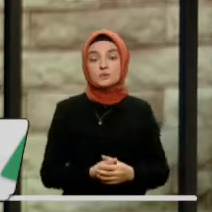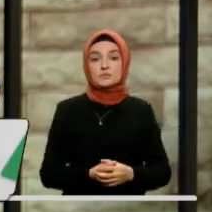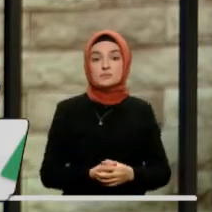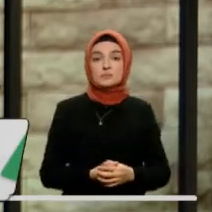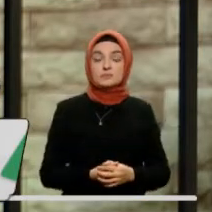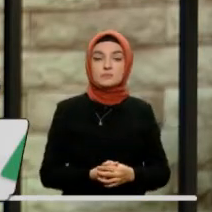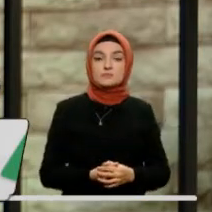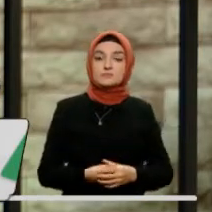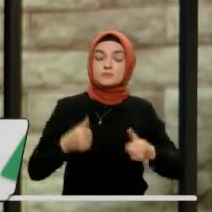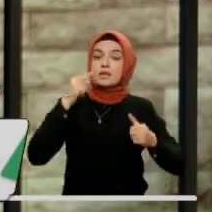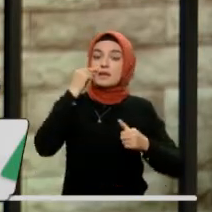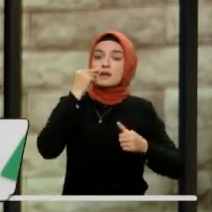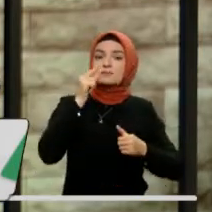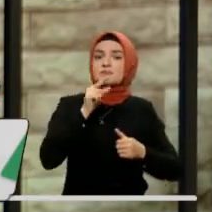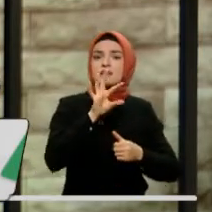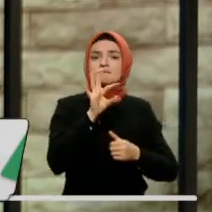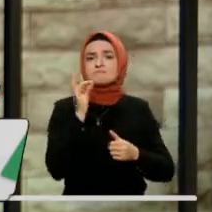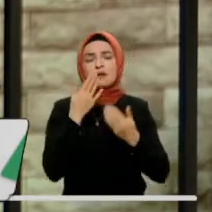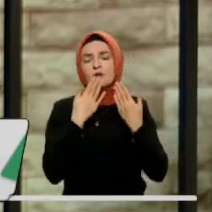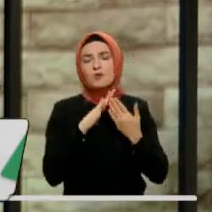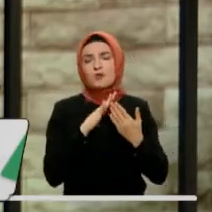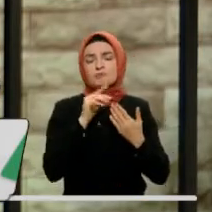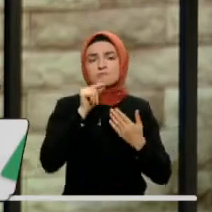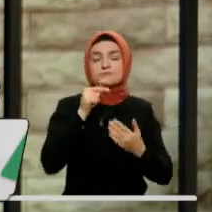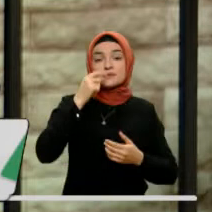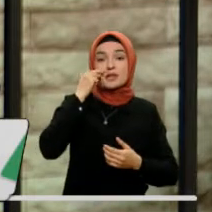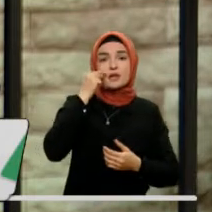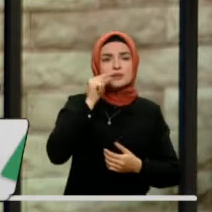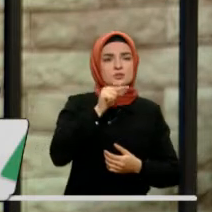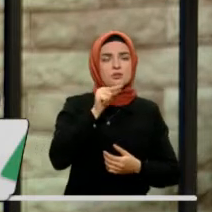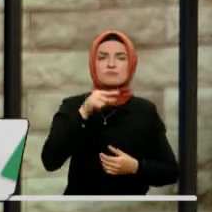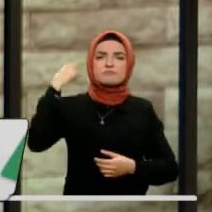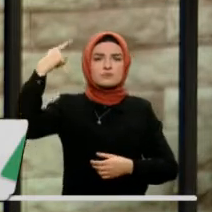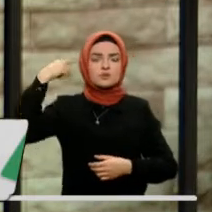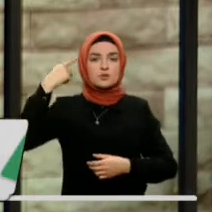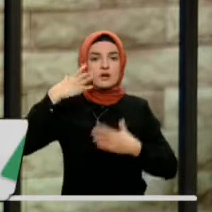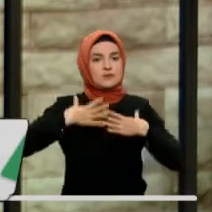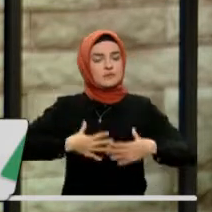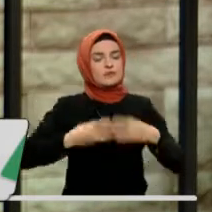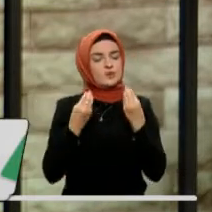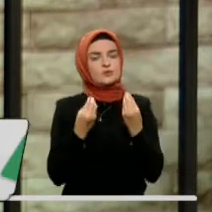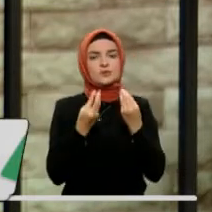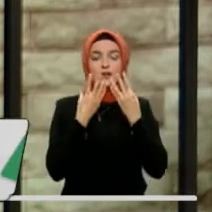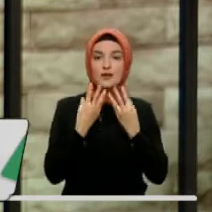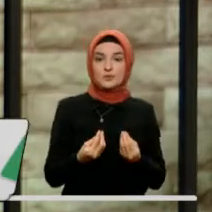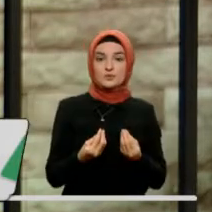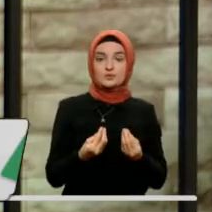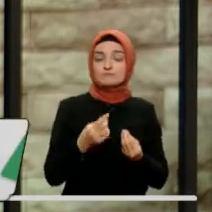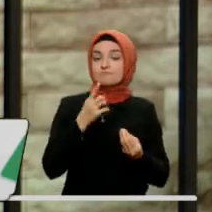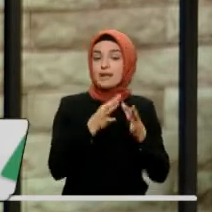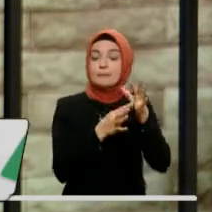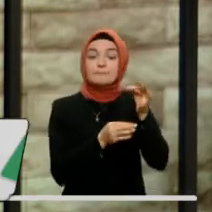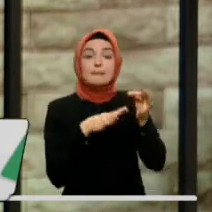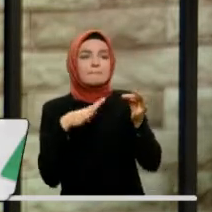geliyorlar. Erkeklerin hiçbir tercih noktası yok. Erkekler şöyle düşünüyorlar, hani fiziksel anlamda güzel olsun, hadi bir de çok da